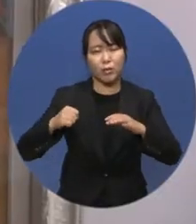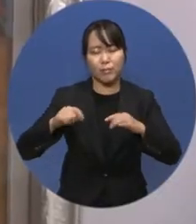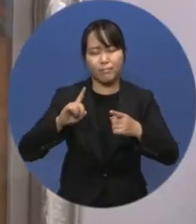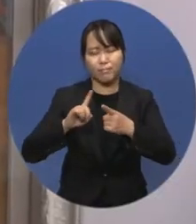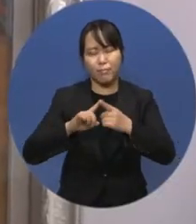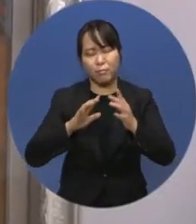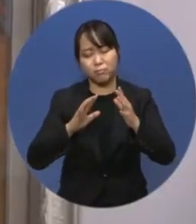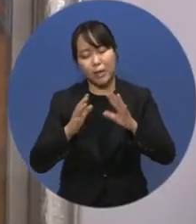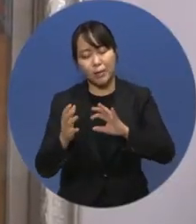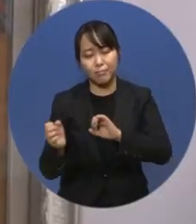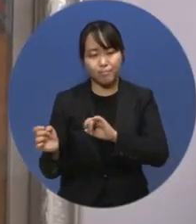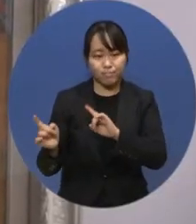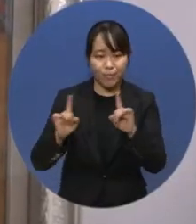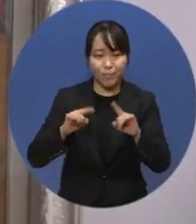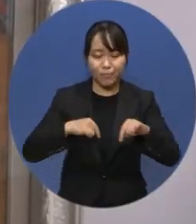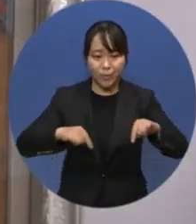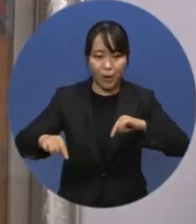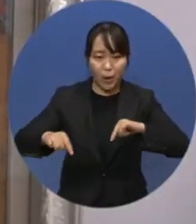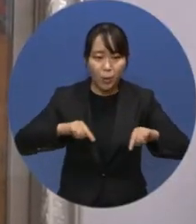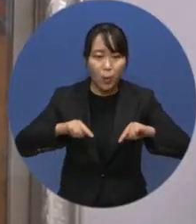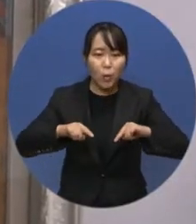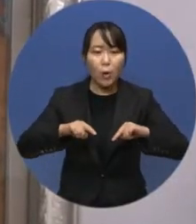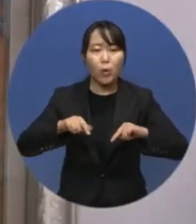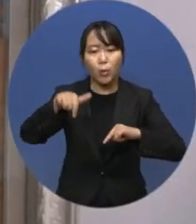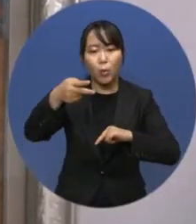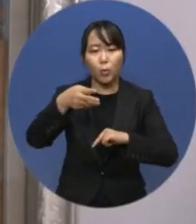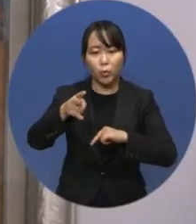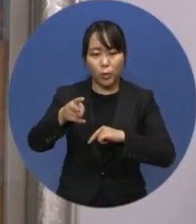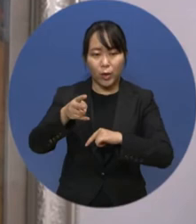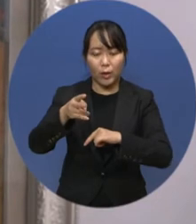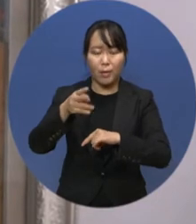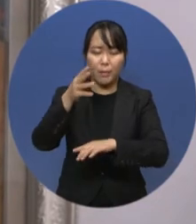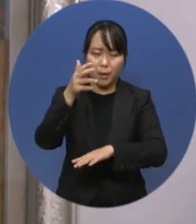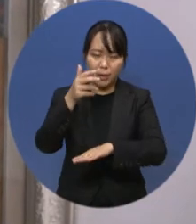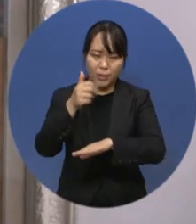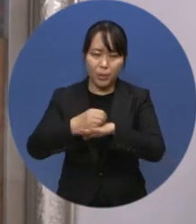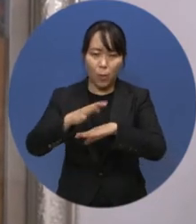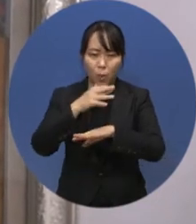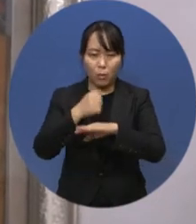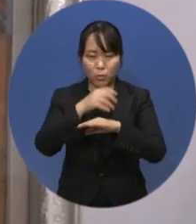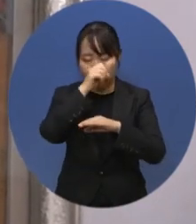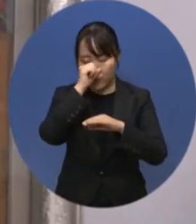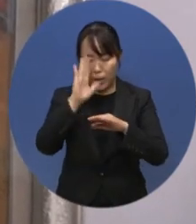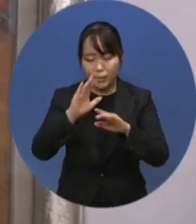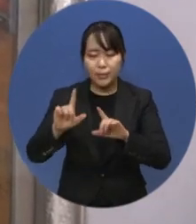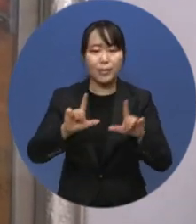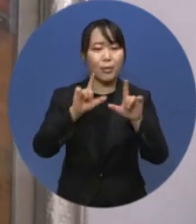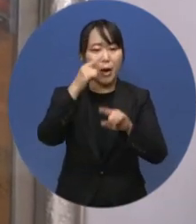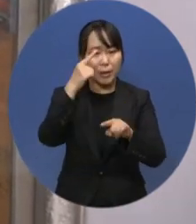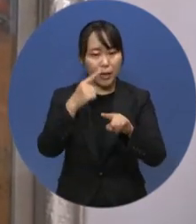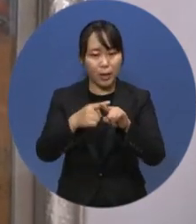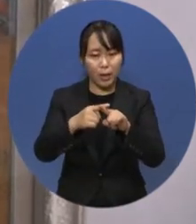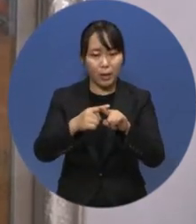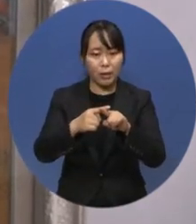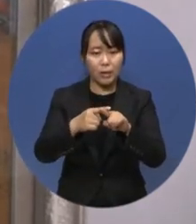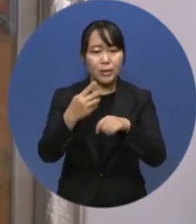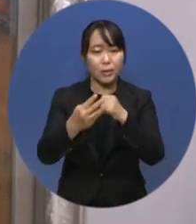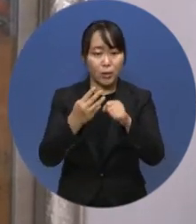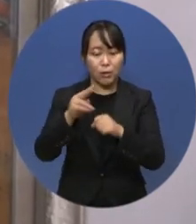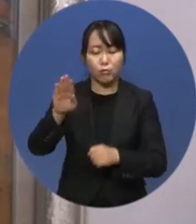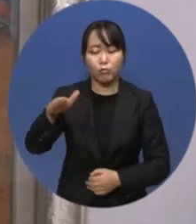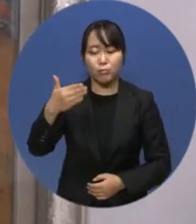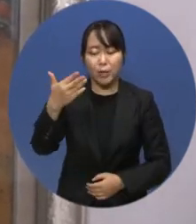고려에 귀부한 신라의 마지막 왕으로 비운의 삶을 살다 고려 경종 3년